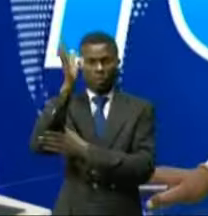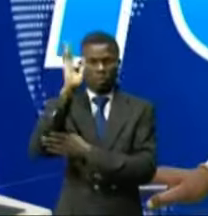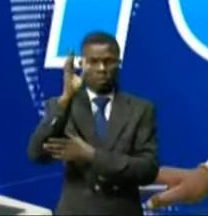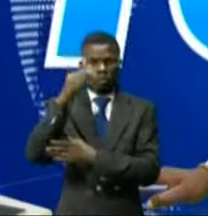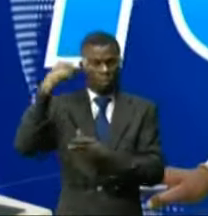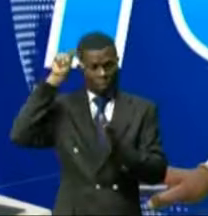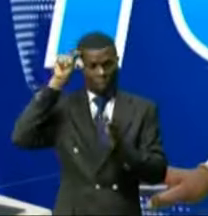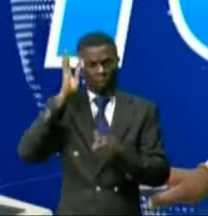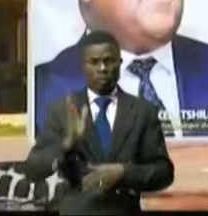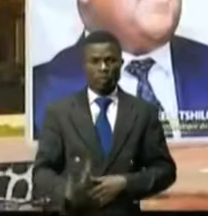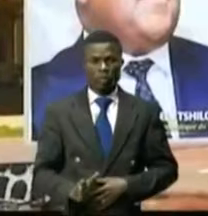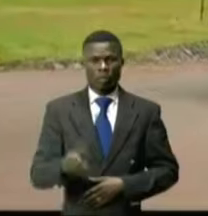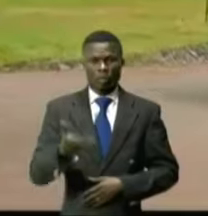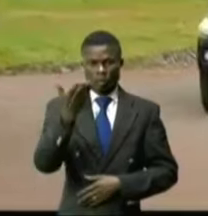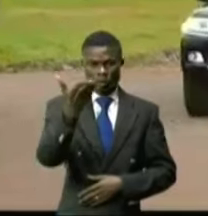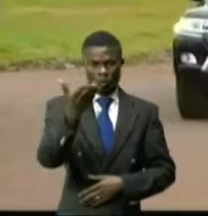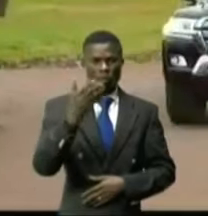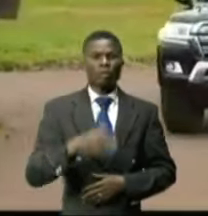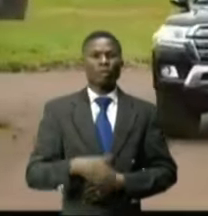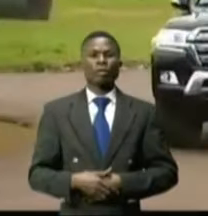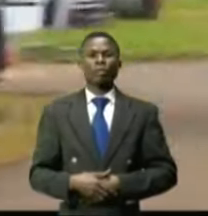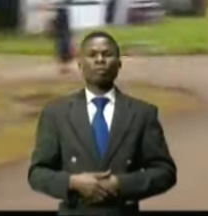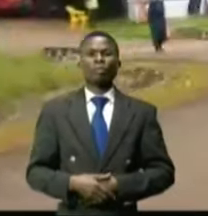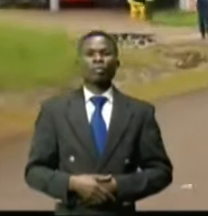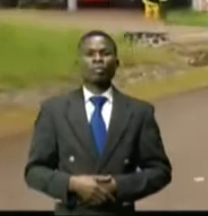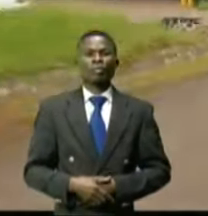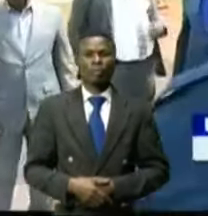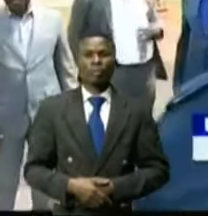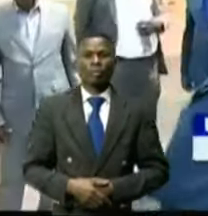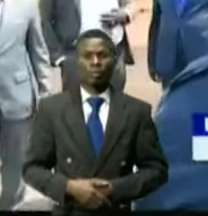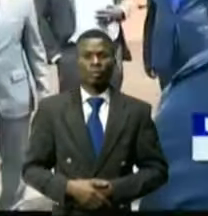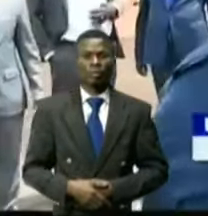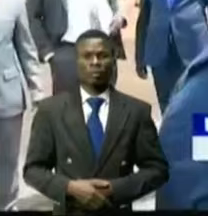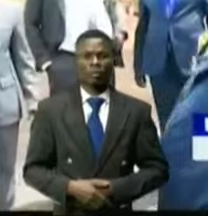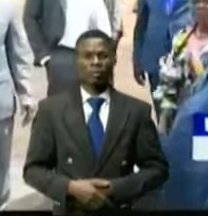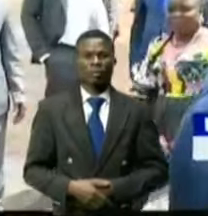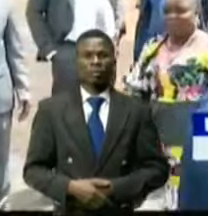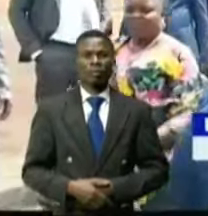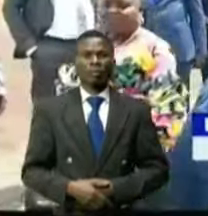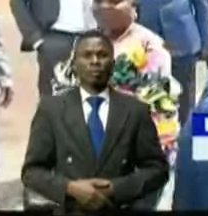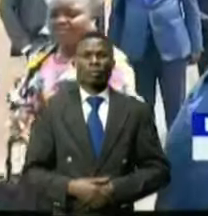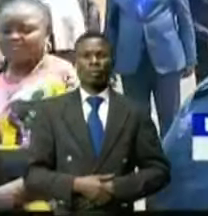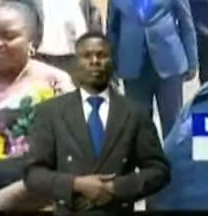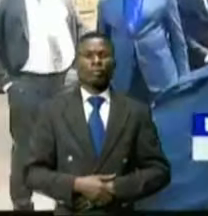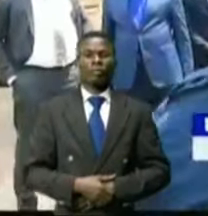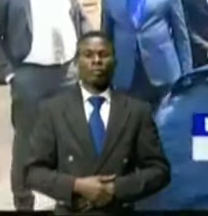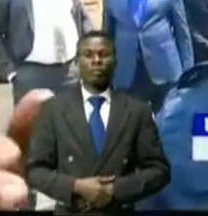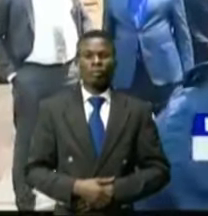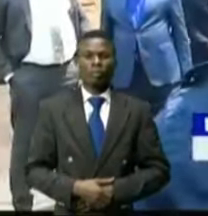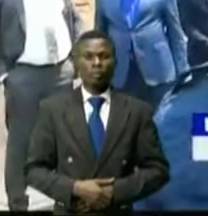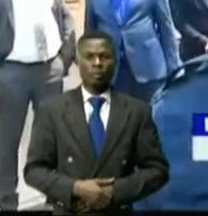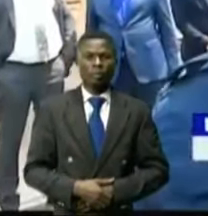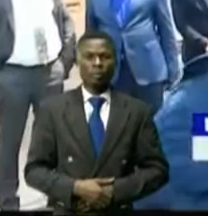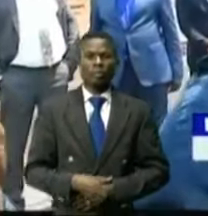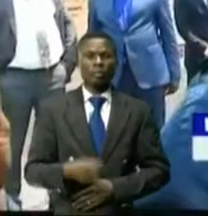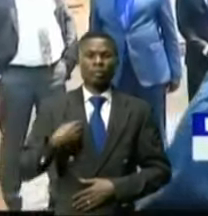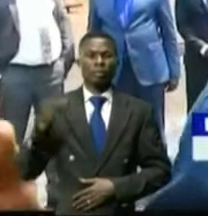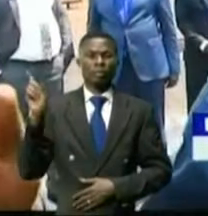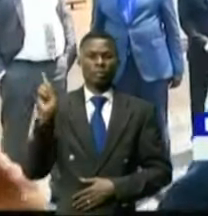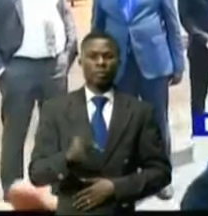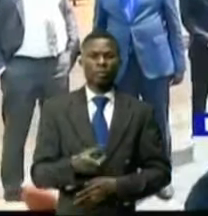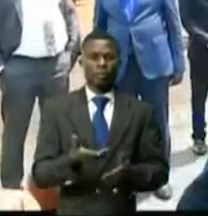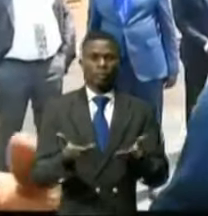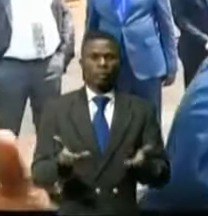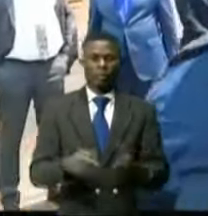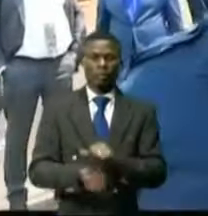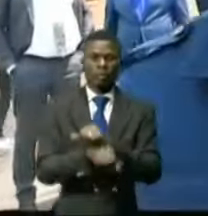gouverneurs. Regardez. Je vais répondre à la conférence de gouverneurs qui est est un peu entreposé parce que souvent